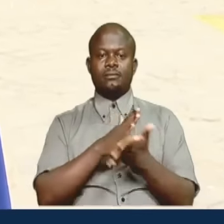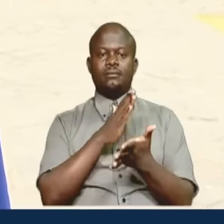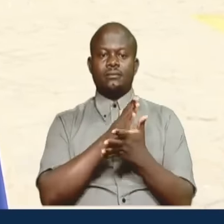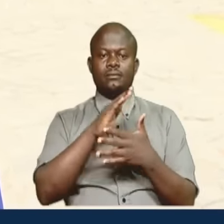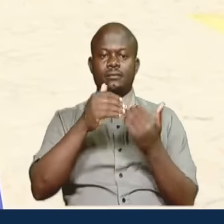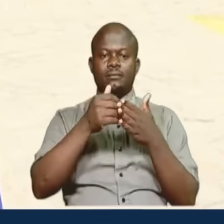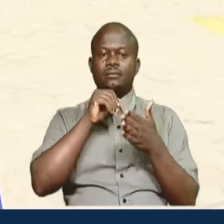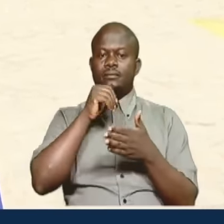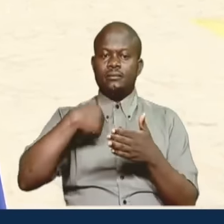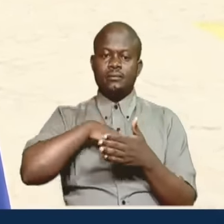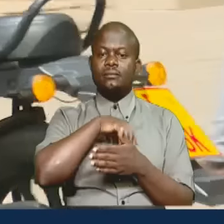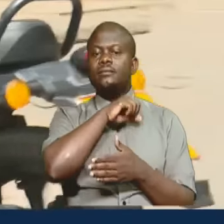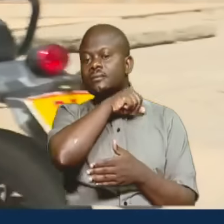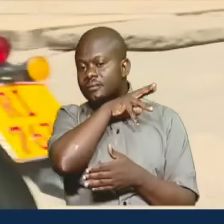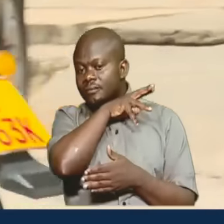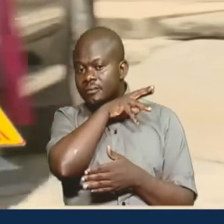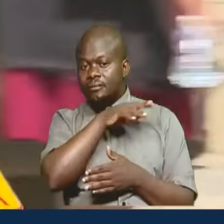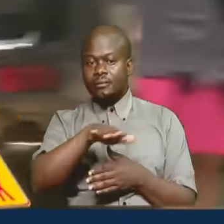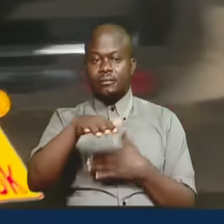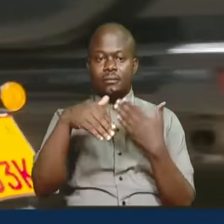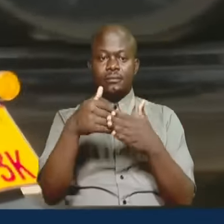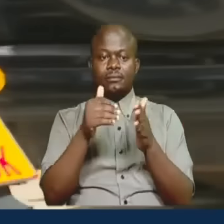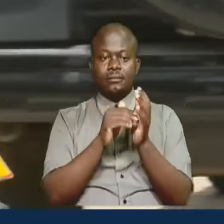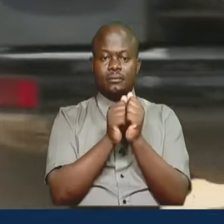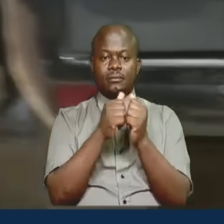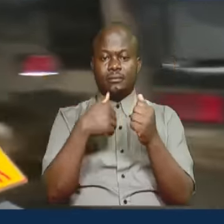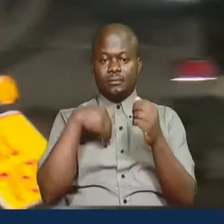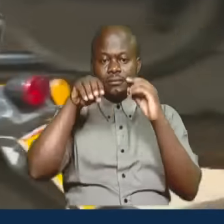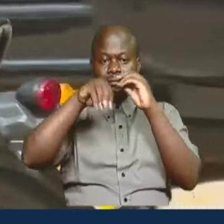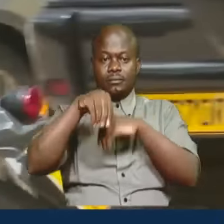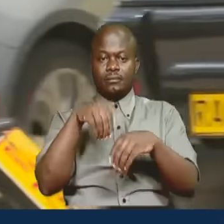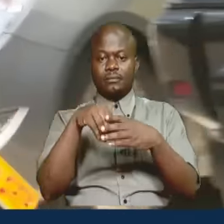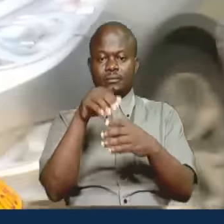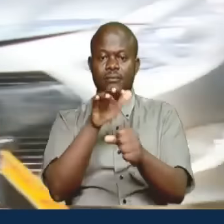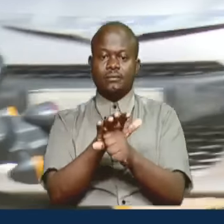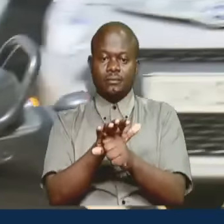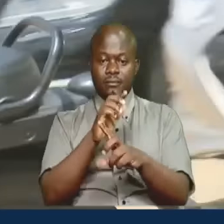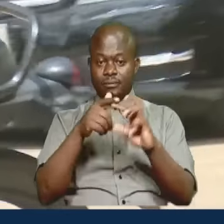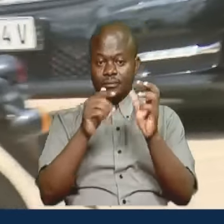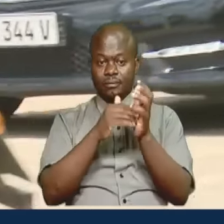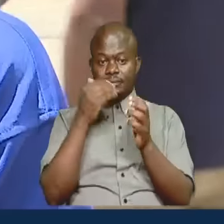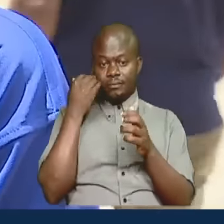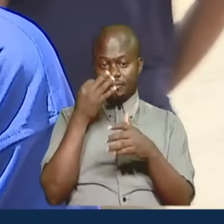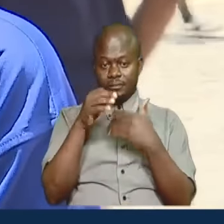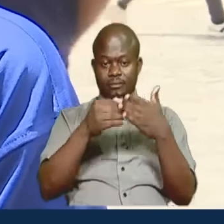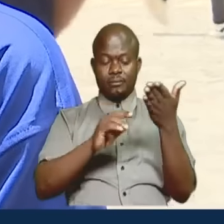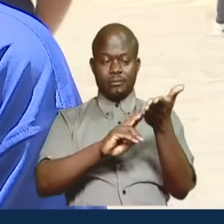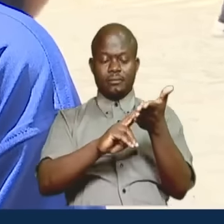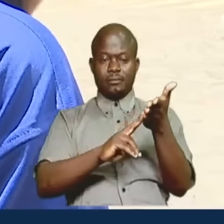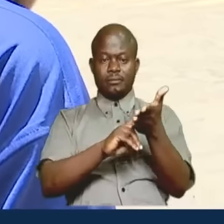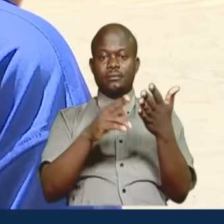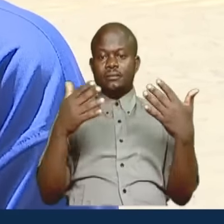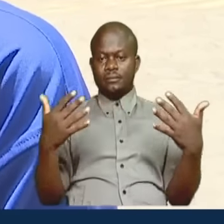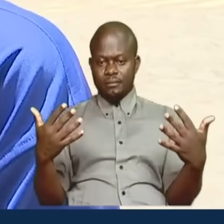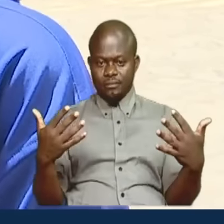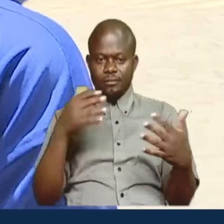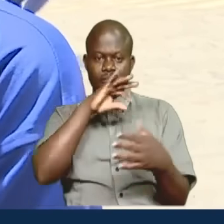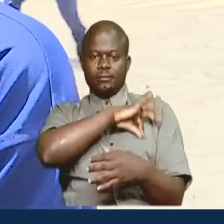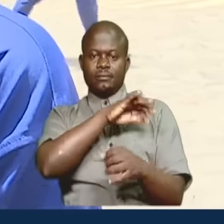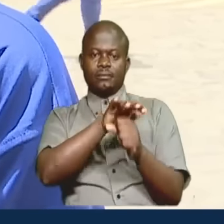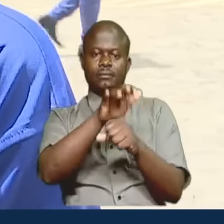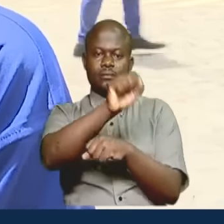ntabwo zanduza ikirere, ikindi zigira umusaruro mwinshi. Wa ngo iyo urimo kuyikoresha uhunguka